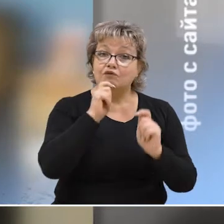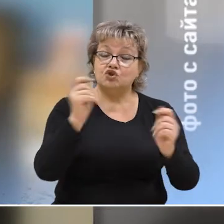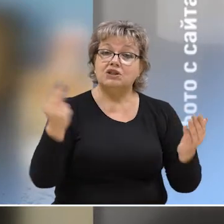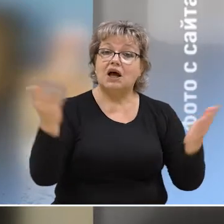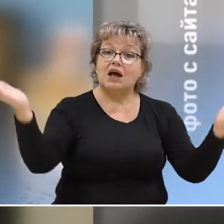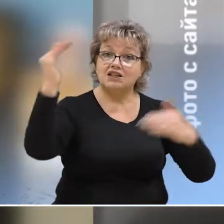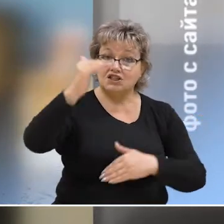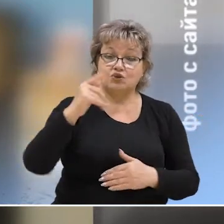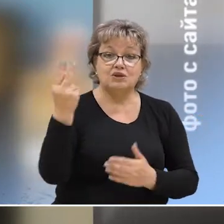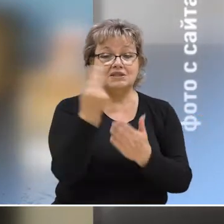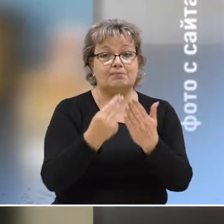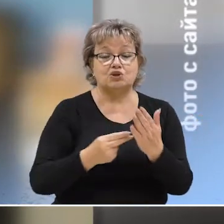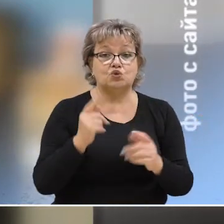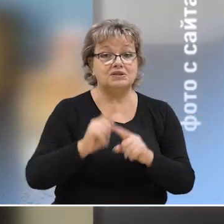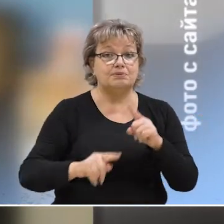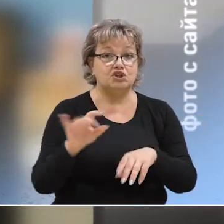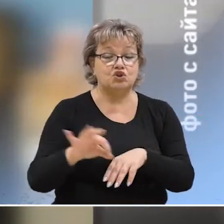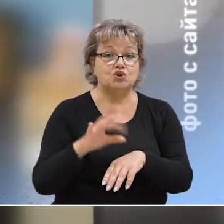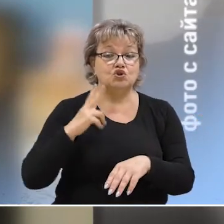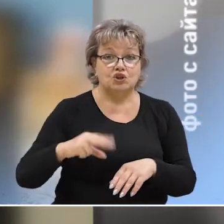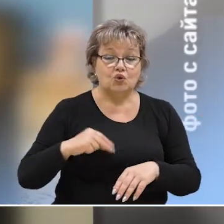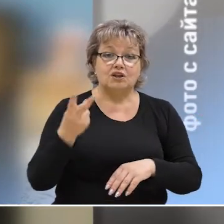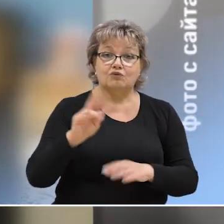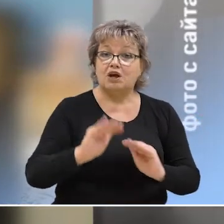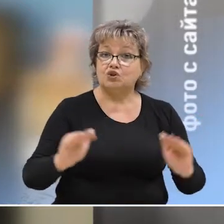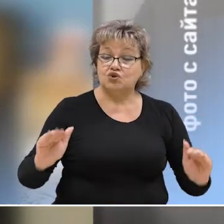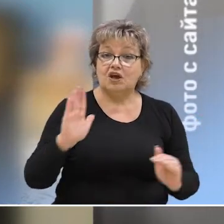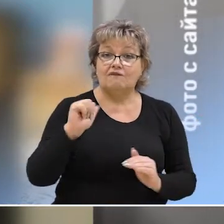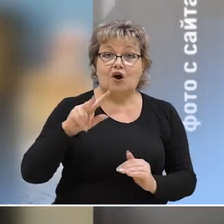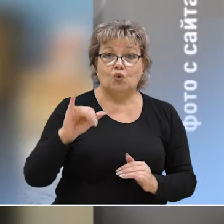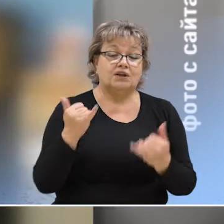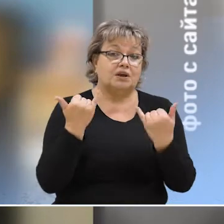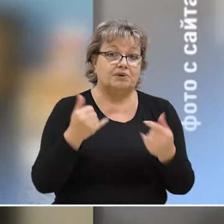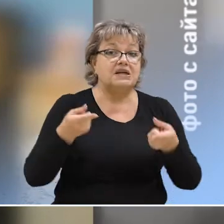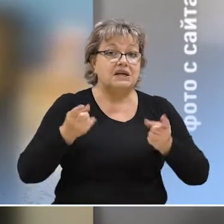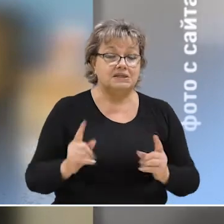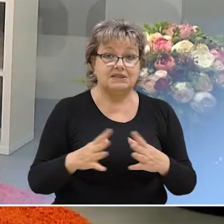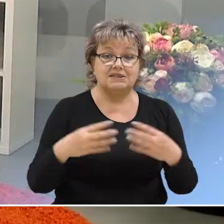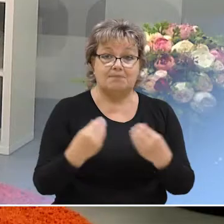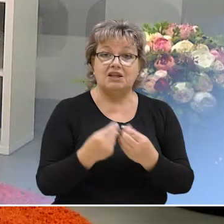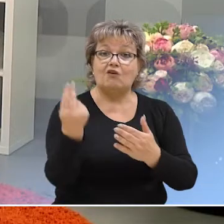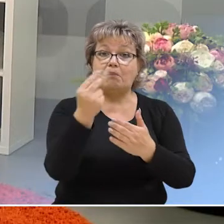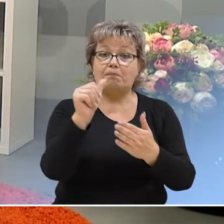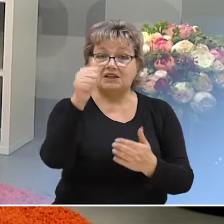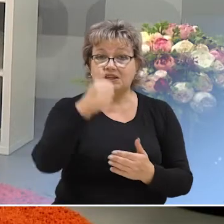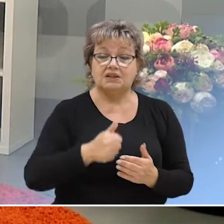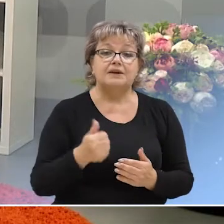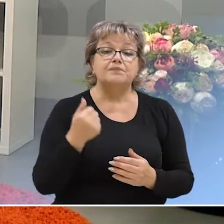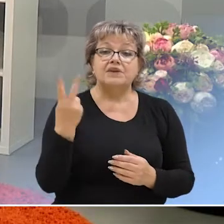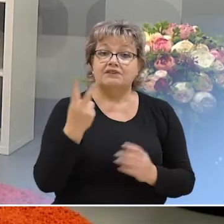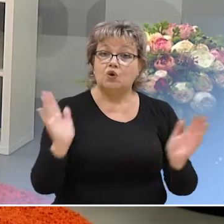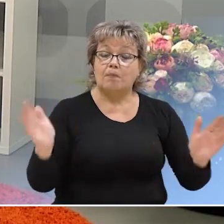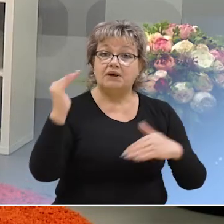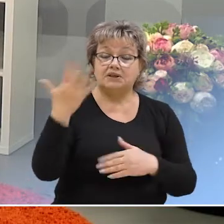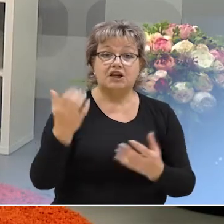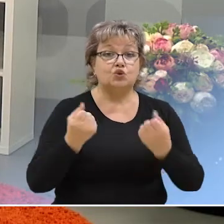Наталья вручила ему картину, на которой рэпер изображен с близкими, с женой и двумя дочками. Василия Вакуленко поразила реалистичность семейного портрета. Кстати, вот